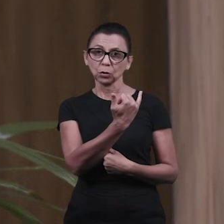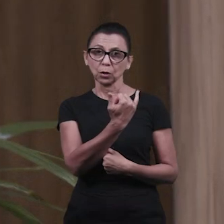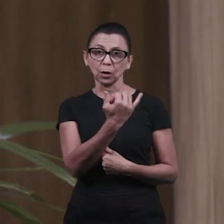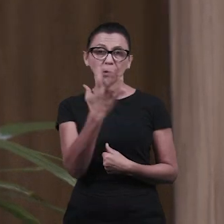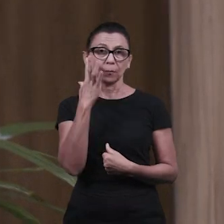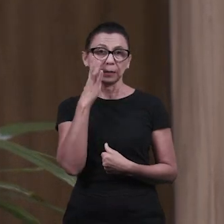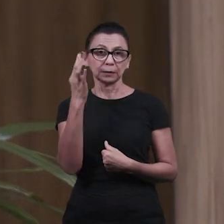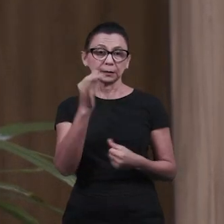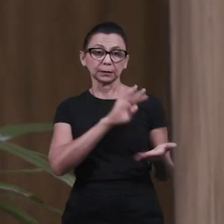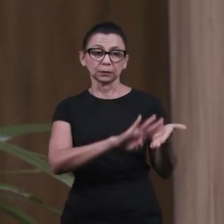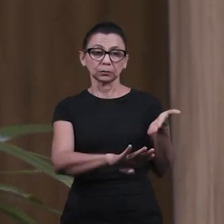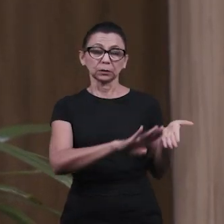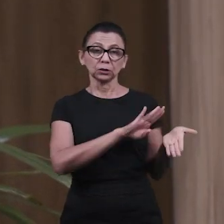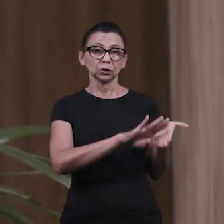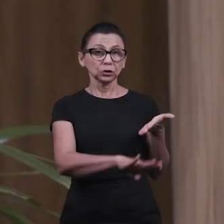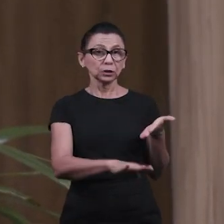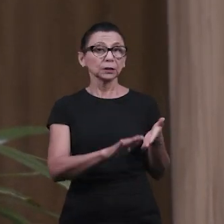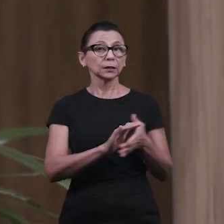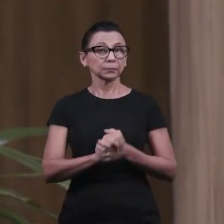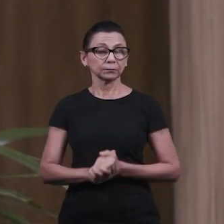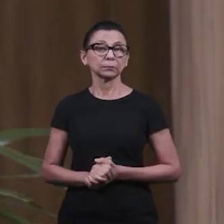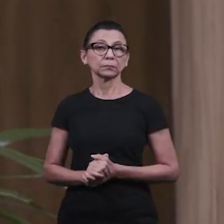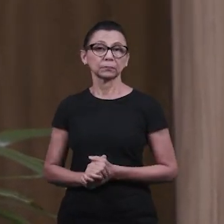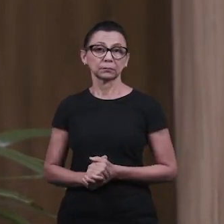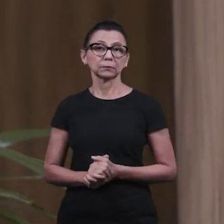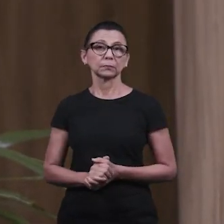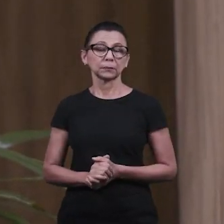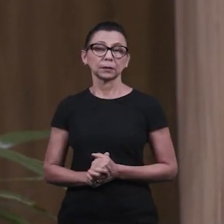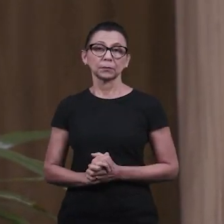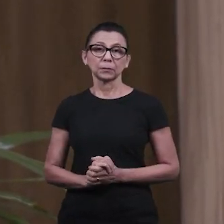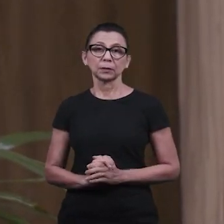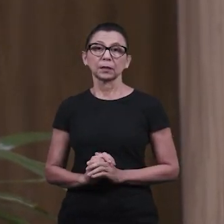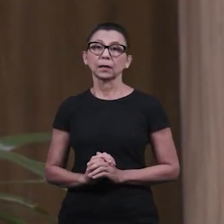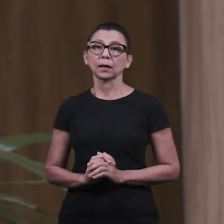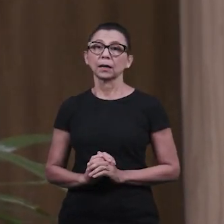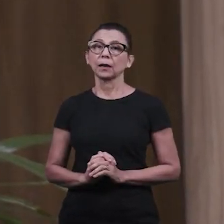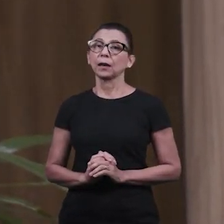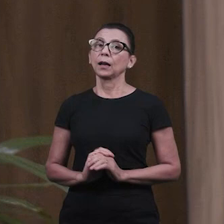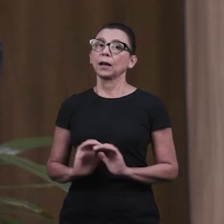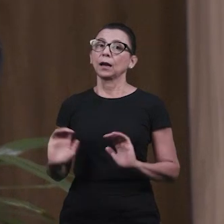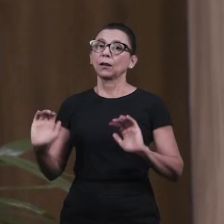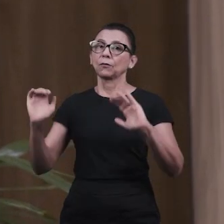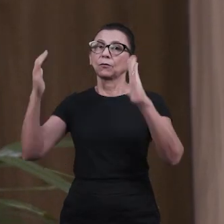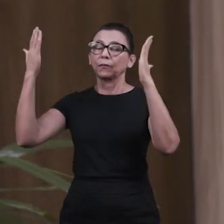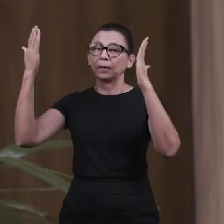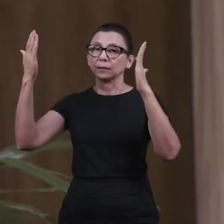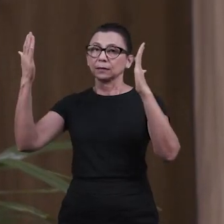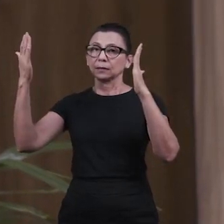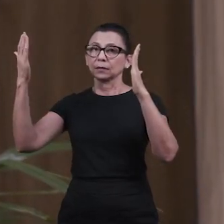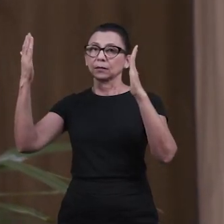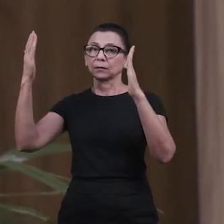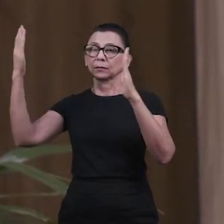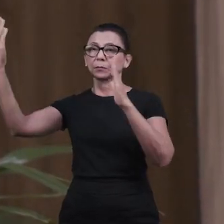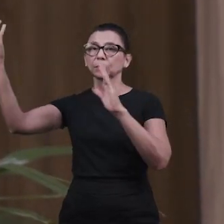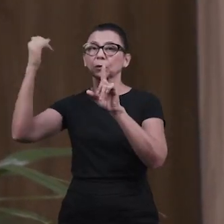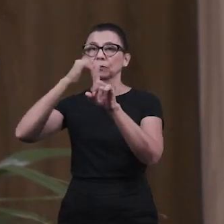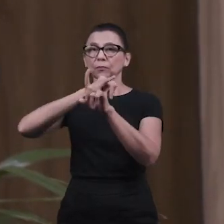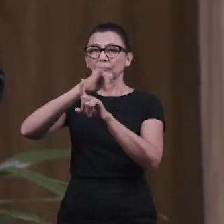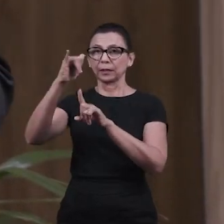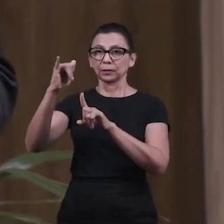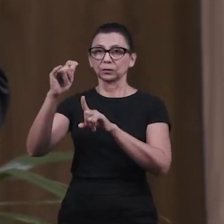spirituelle prophétique de l'Église fidèle, elle n'est pas faite avec le ferment, que, comme nous avons dit,